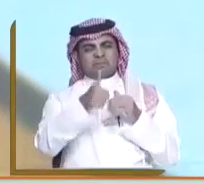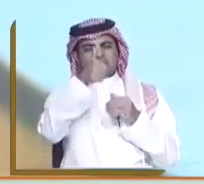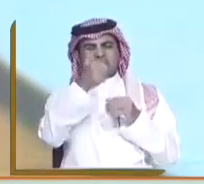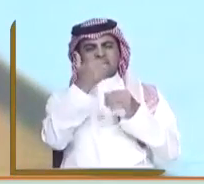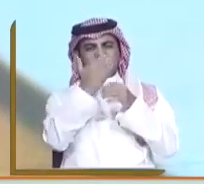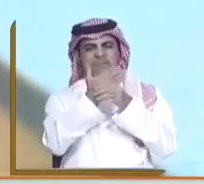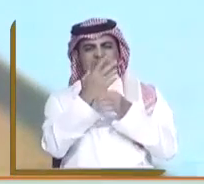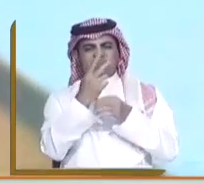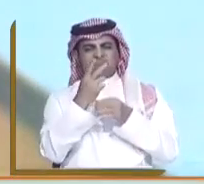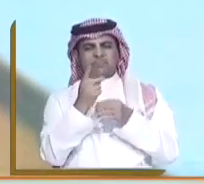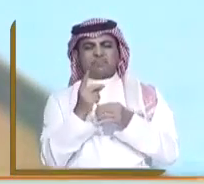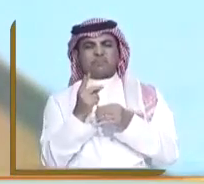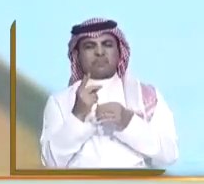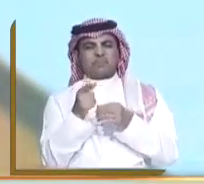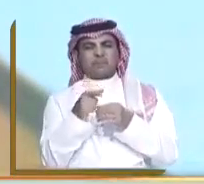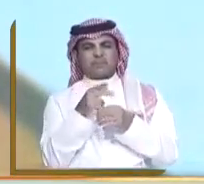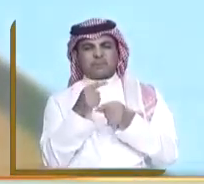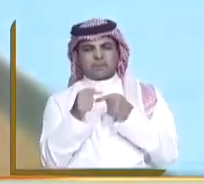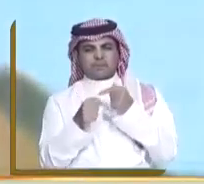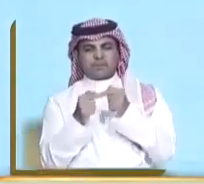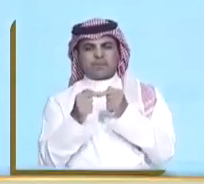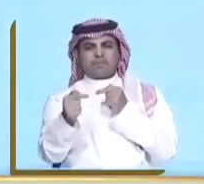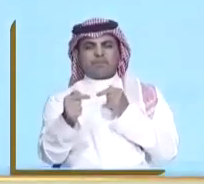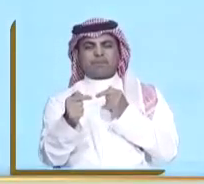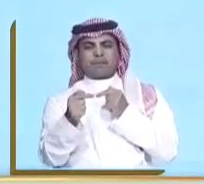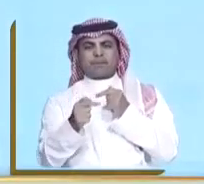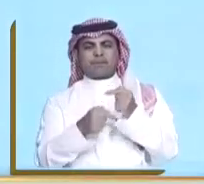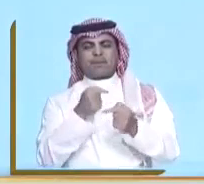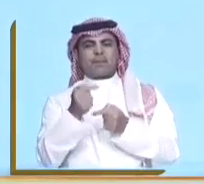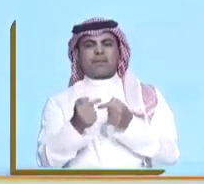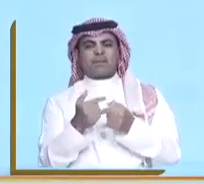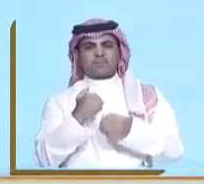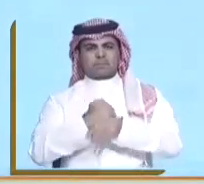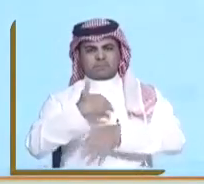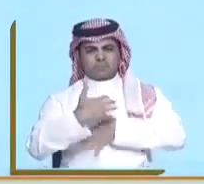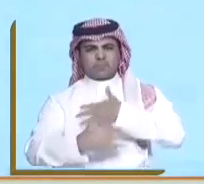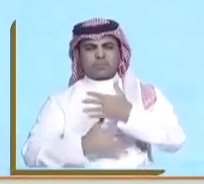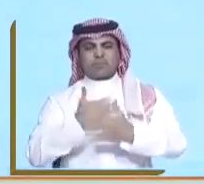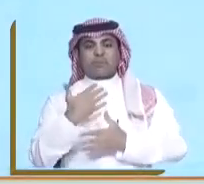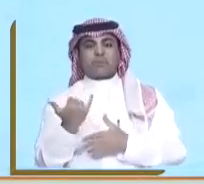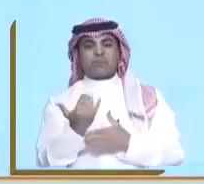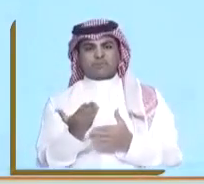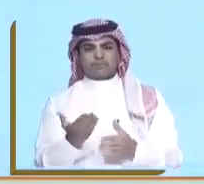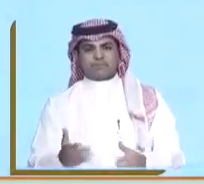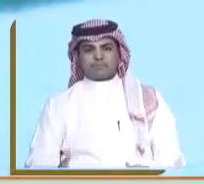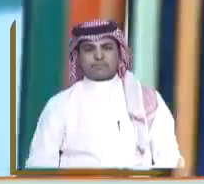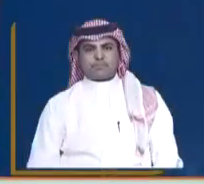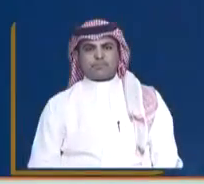وفريد من نوعه تضع الاستدامه في القلب النابض لهذه الجهود الجباره والانشطه